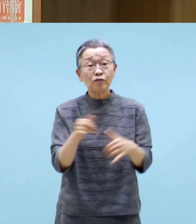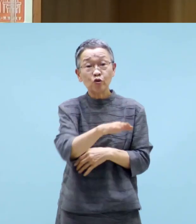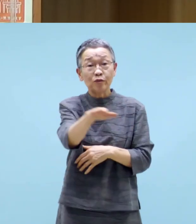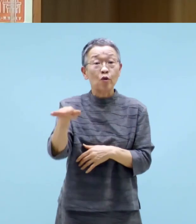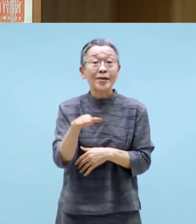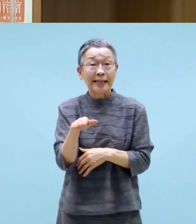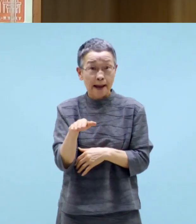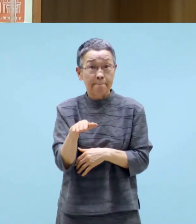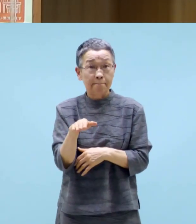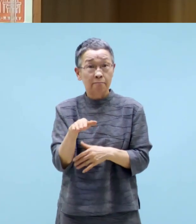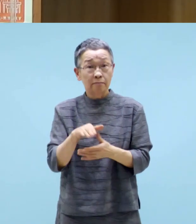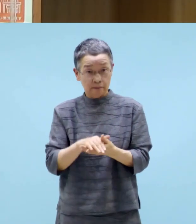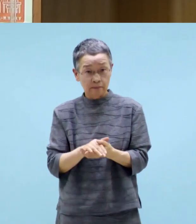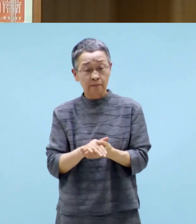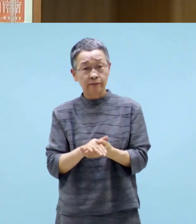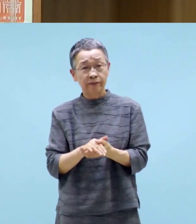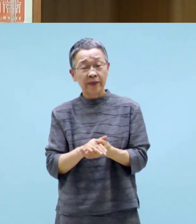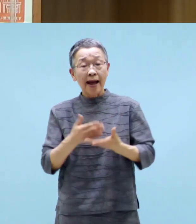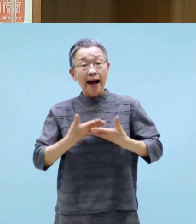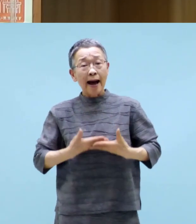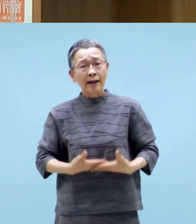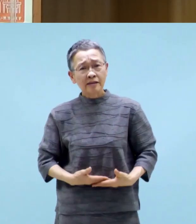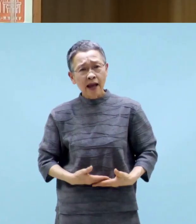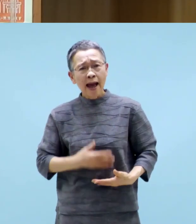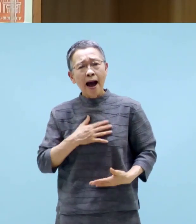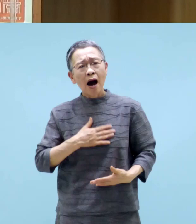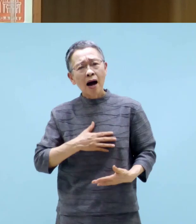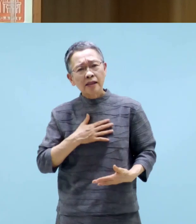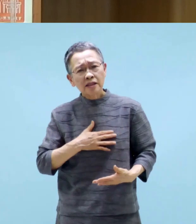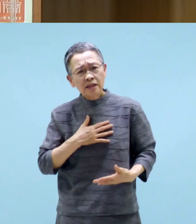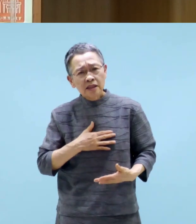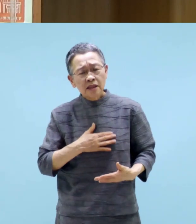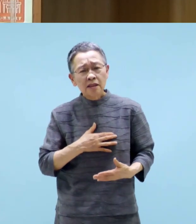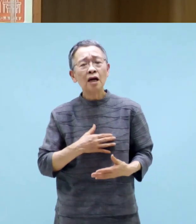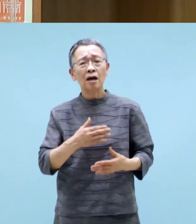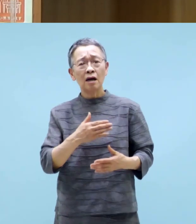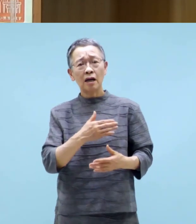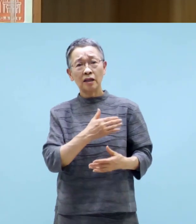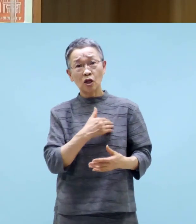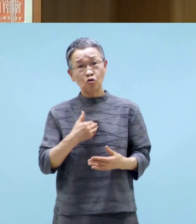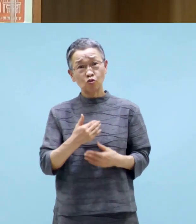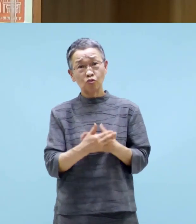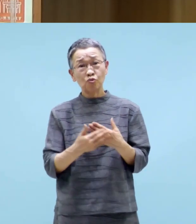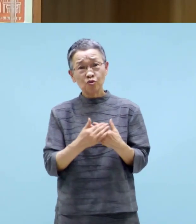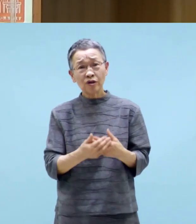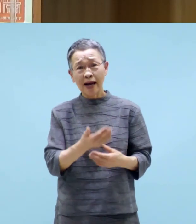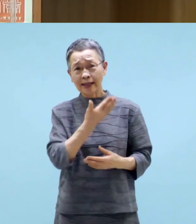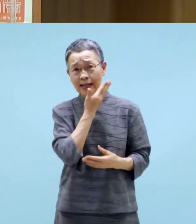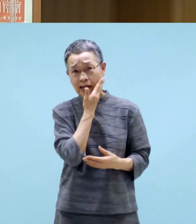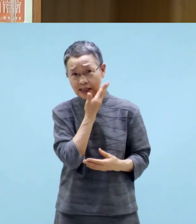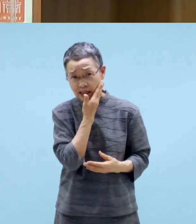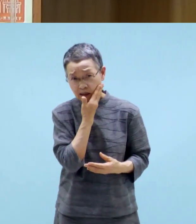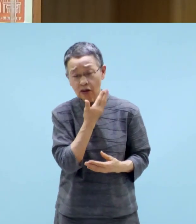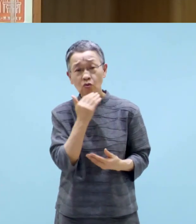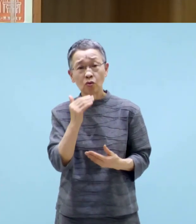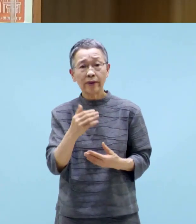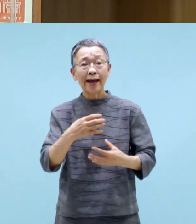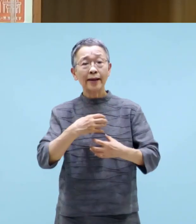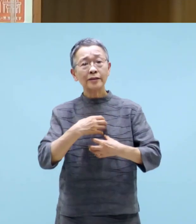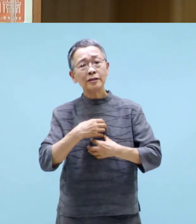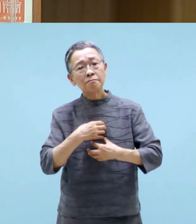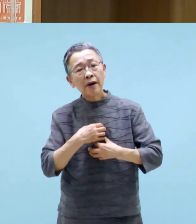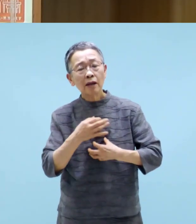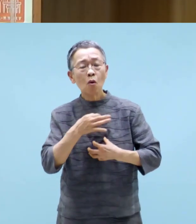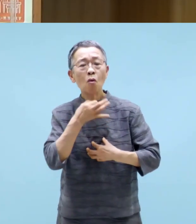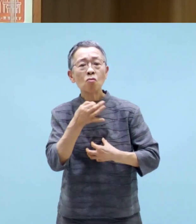からですね、この安全安心の確保は何よりも重要だということでご心配のそういった声